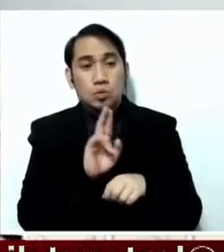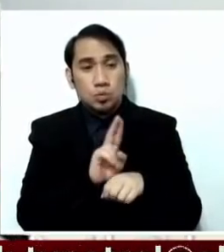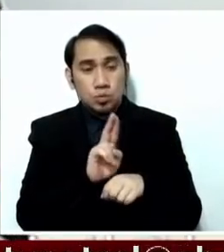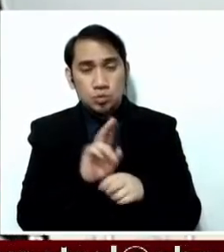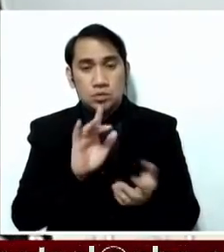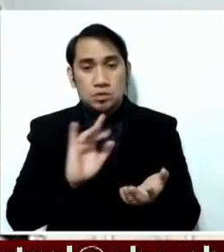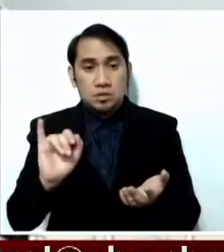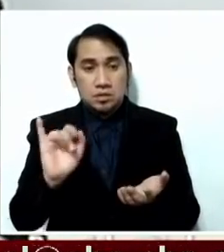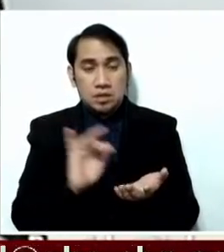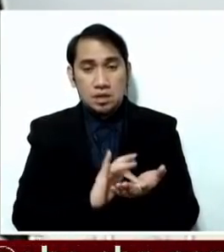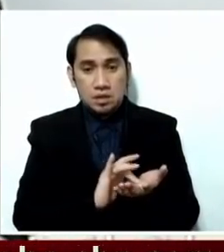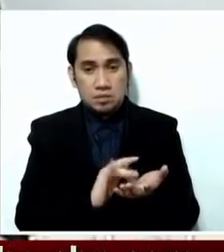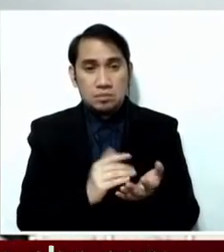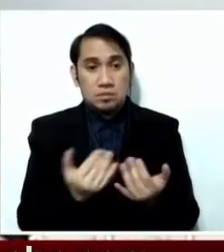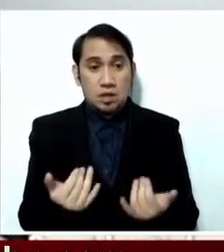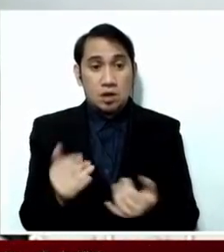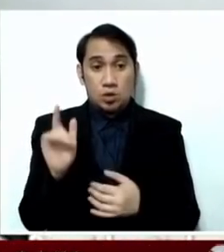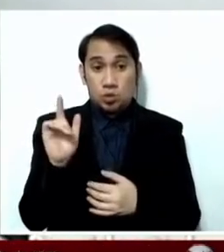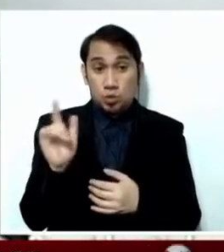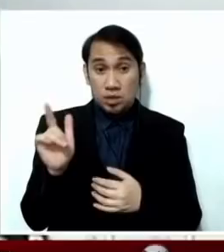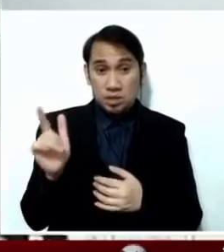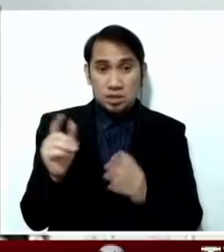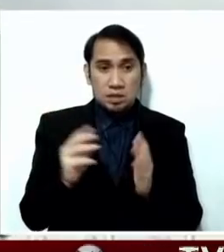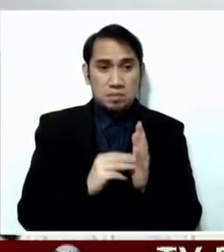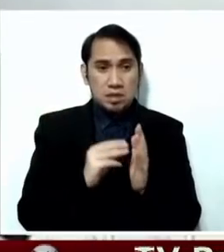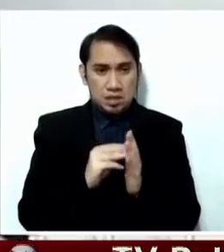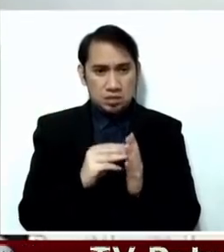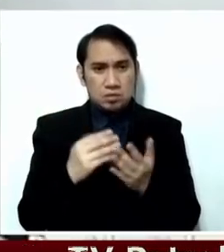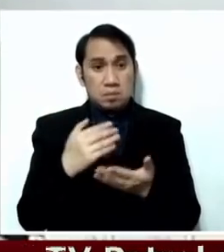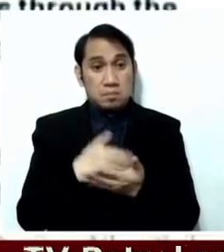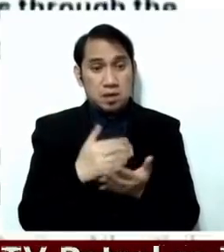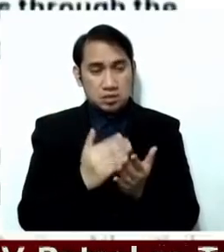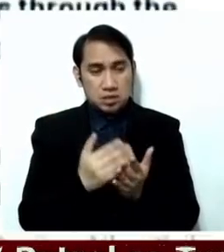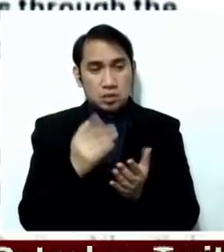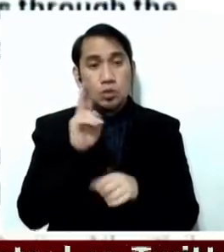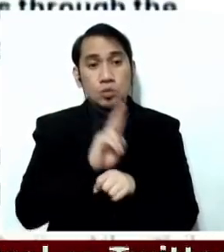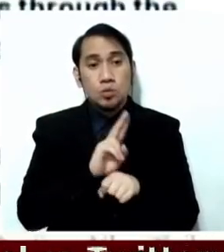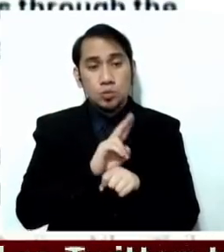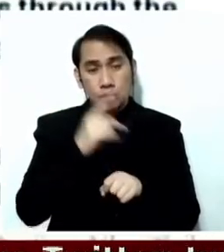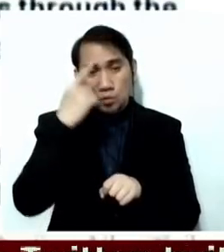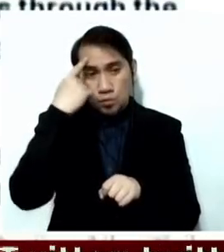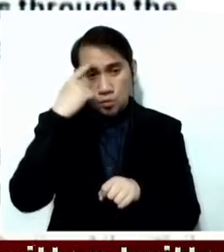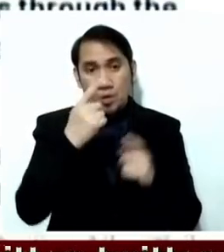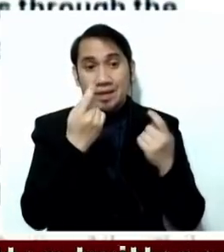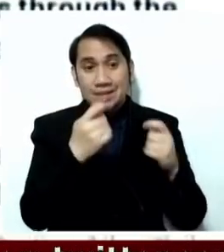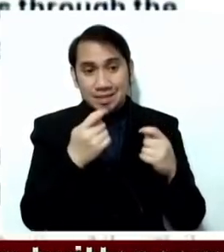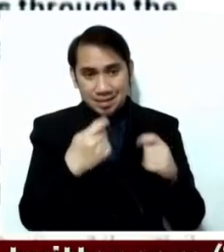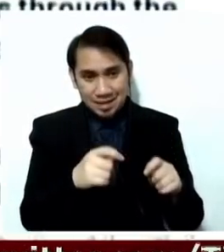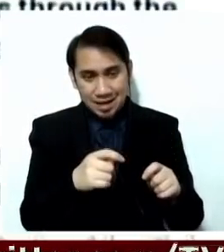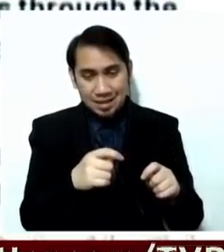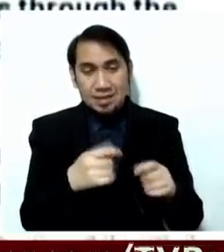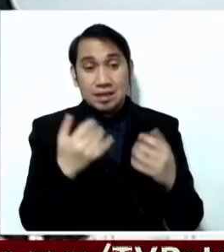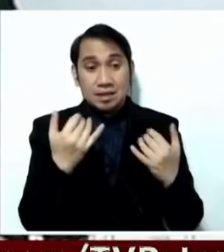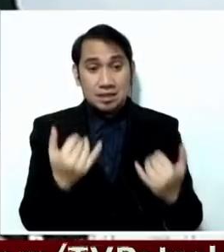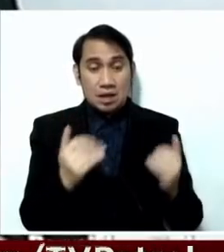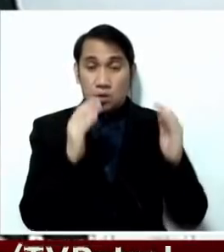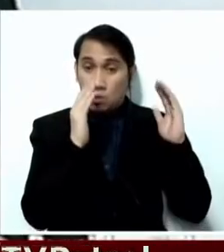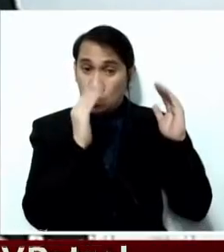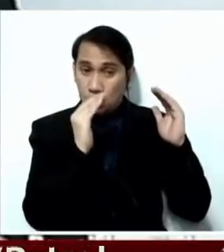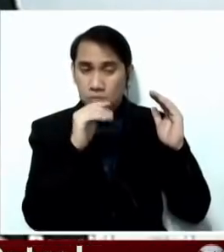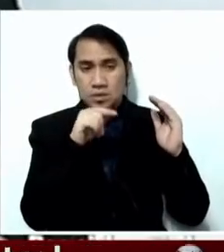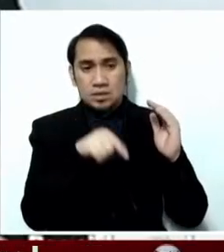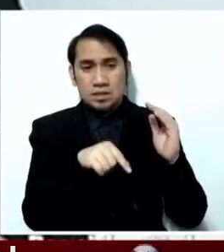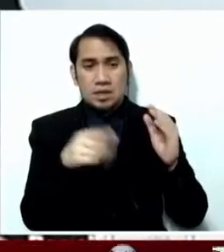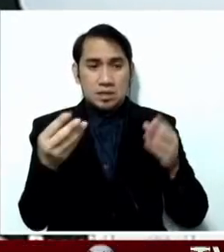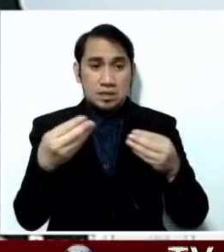22 million para sa ivermectin clinical trials and ito po ay inaasahan natin na makapagpo-provide ng